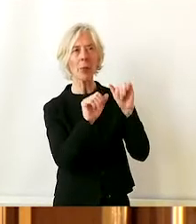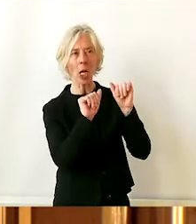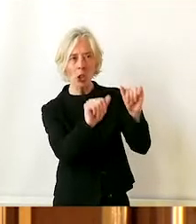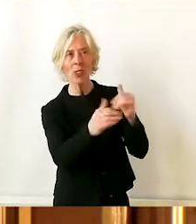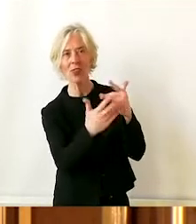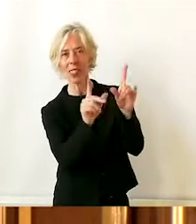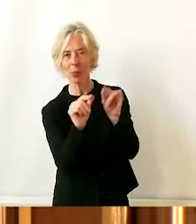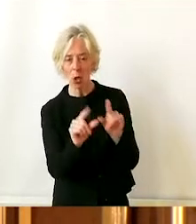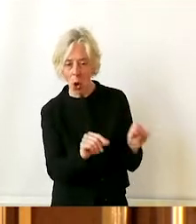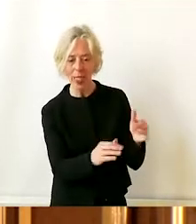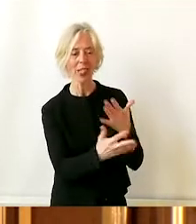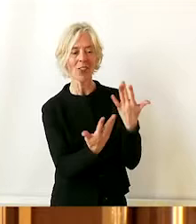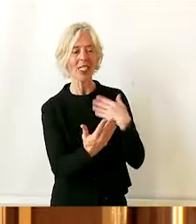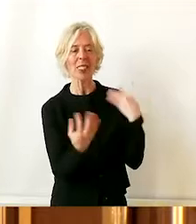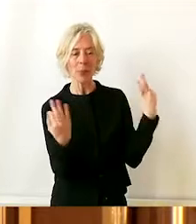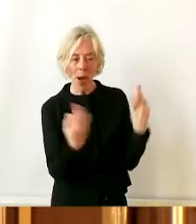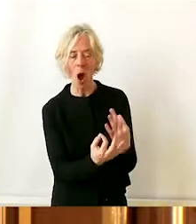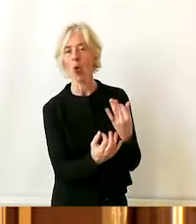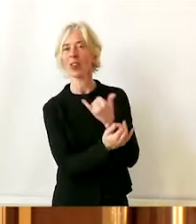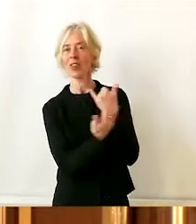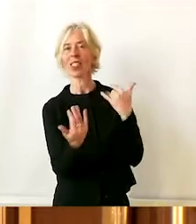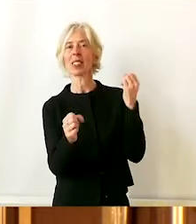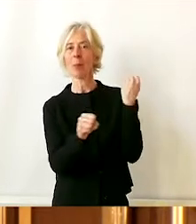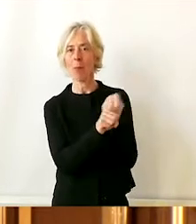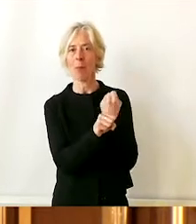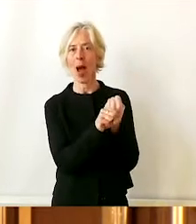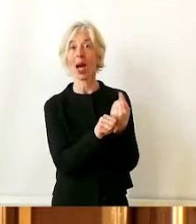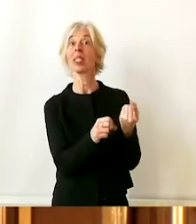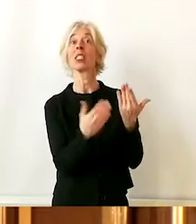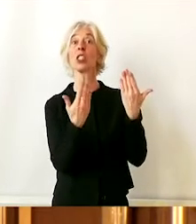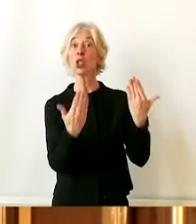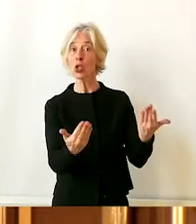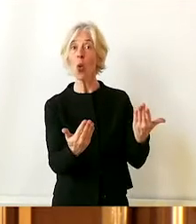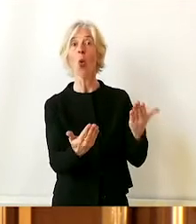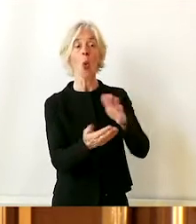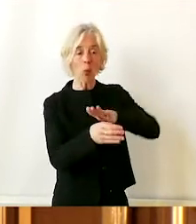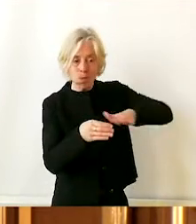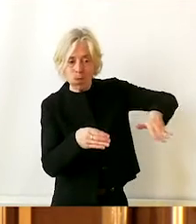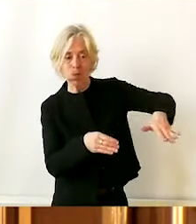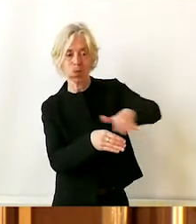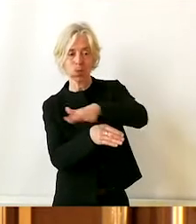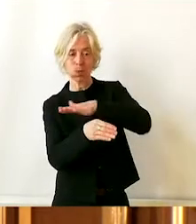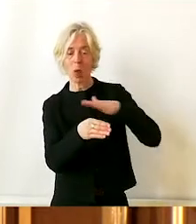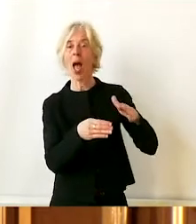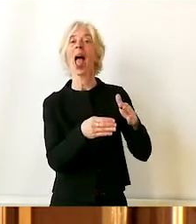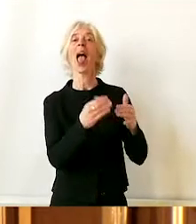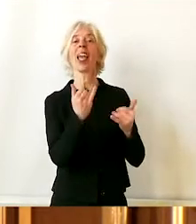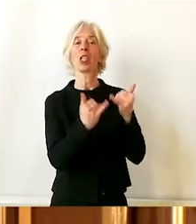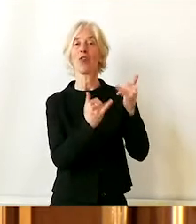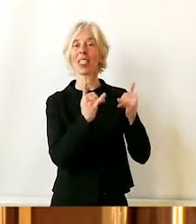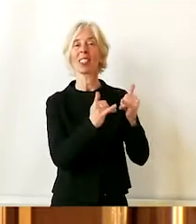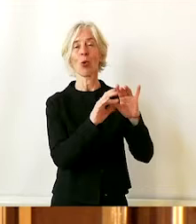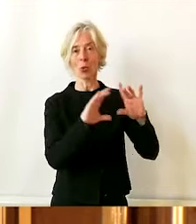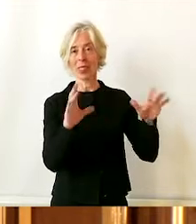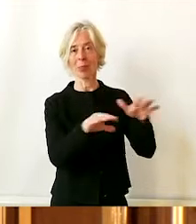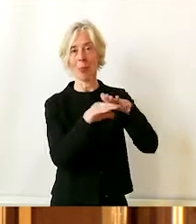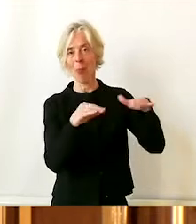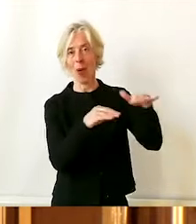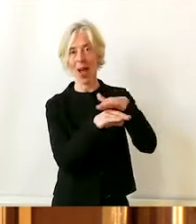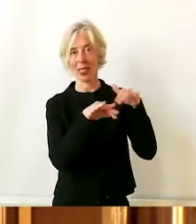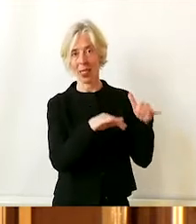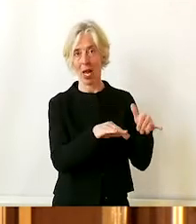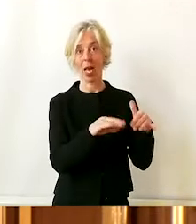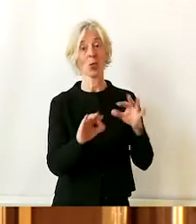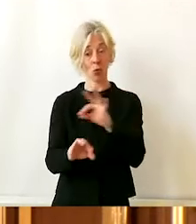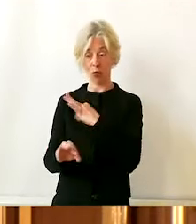machen, weil es eben nicht einfach nur um ein 0815-Gewerbegebiet geht. Klimaschutz ist also eine wichtige